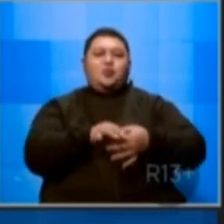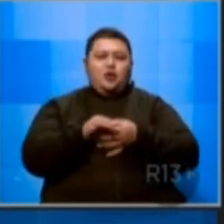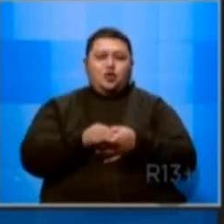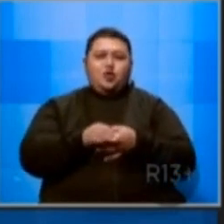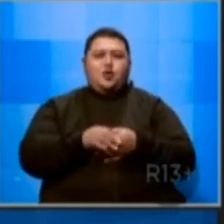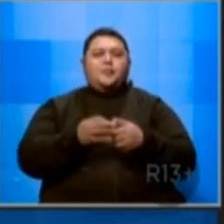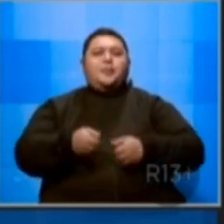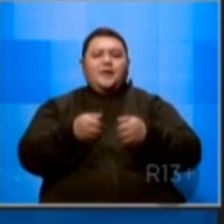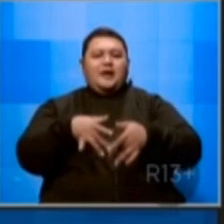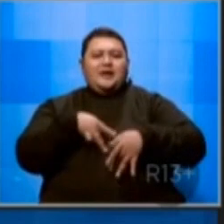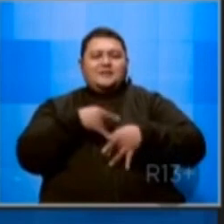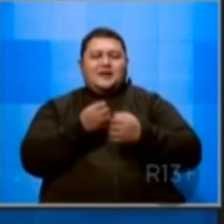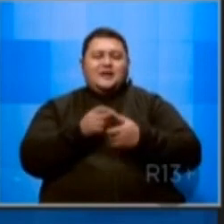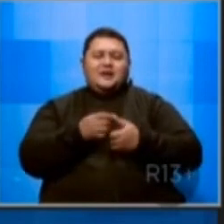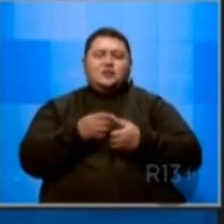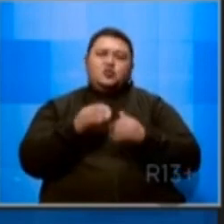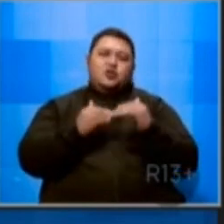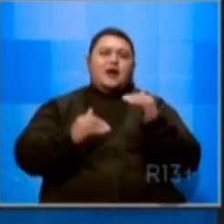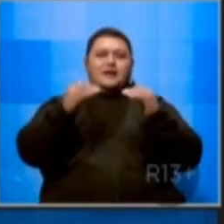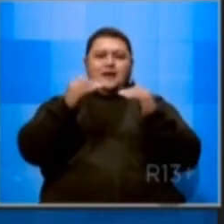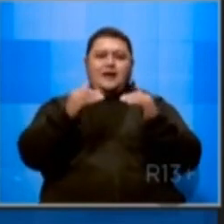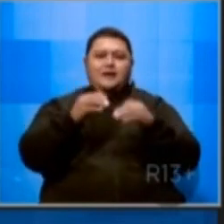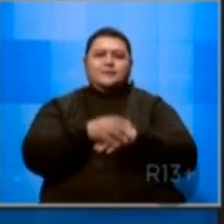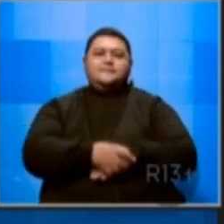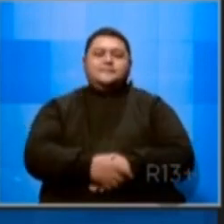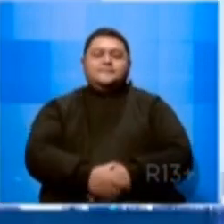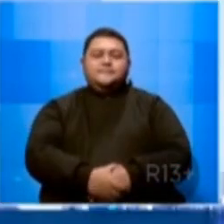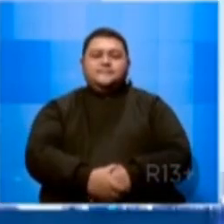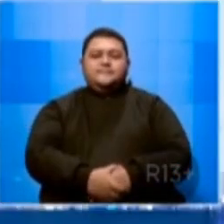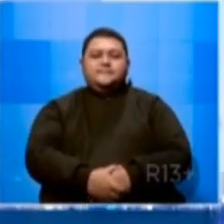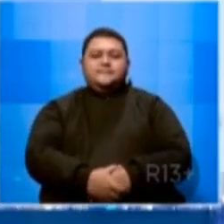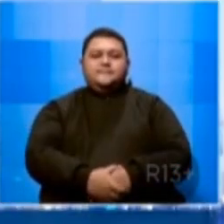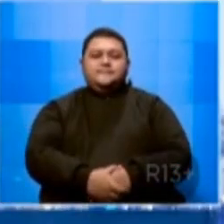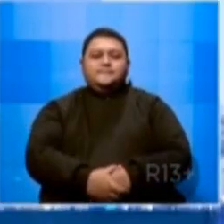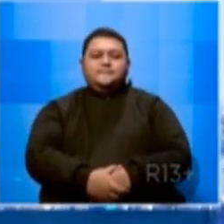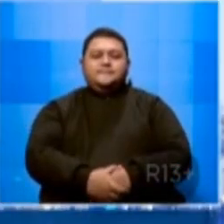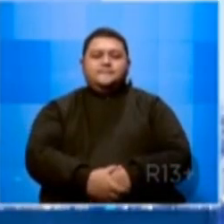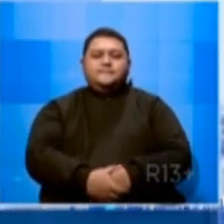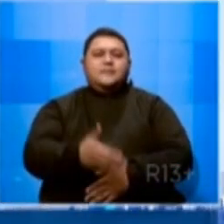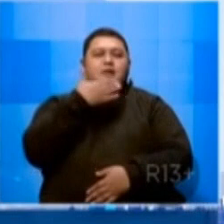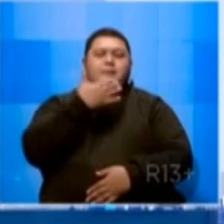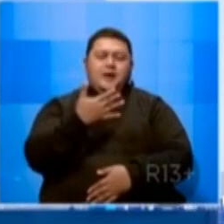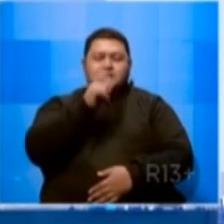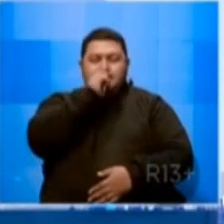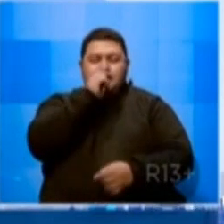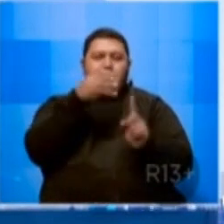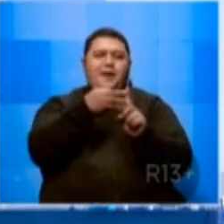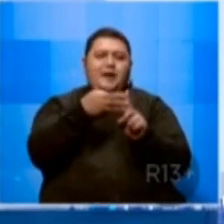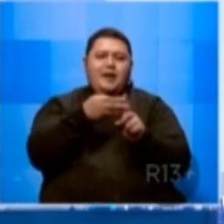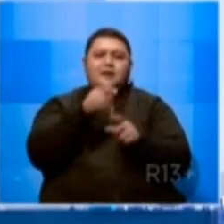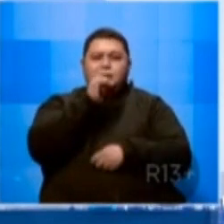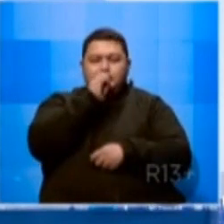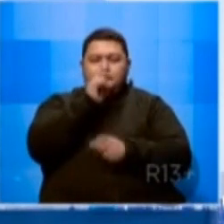kasus ini Demikian Mbak etik baik ya terima kasih Pak Bernard